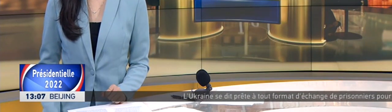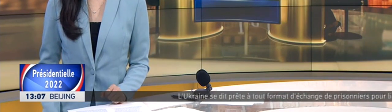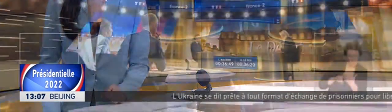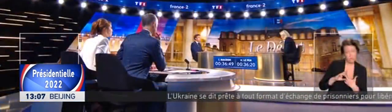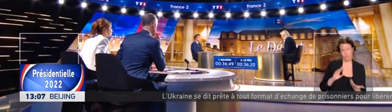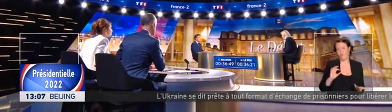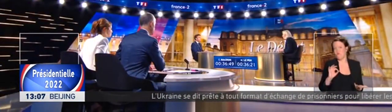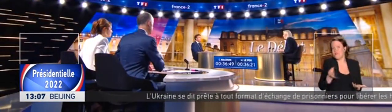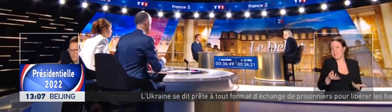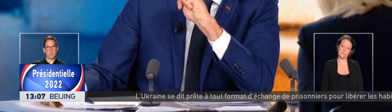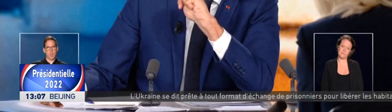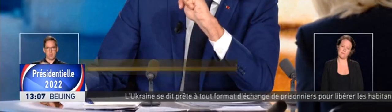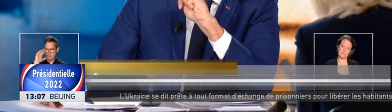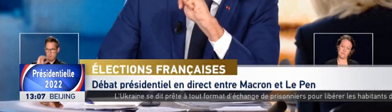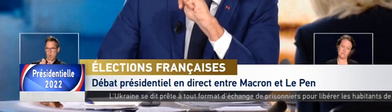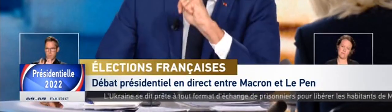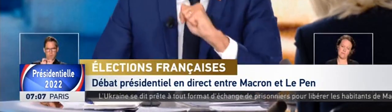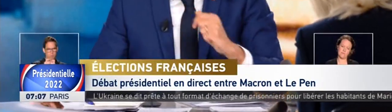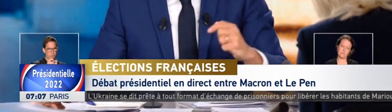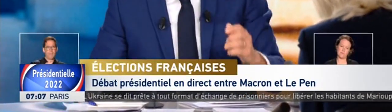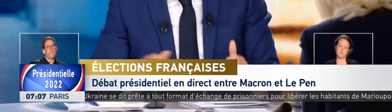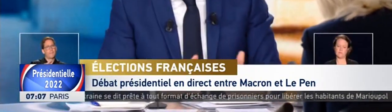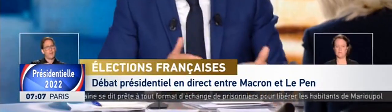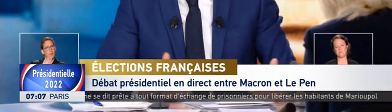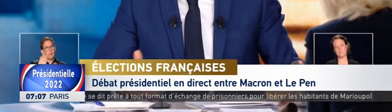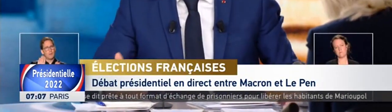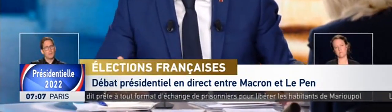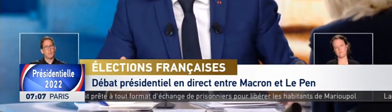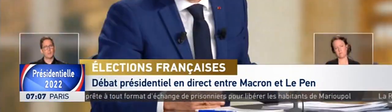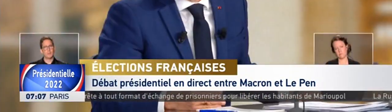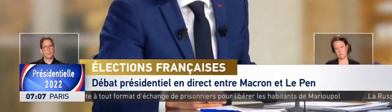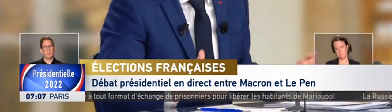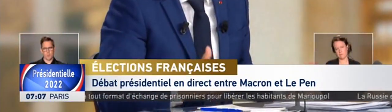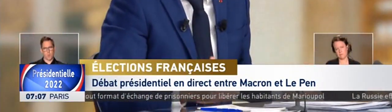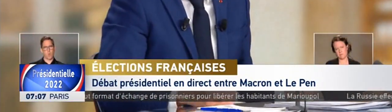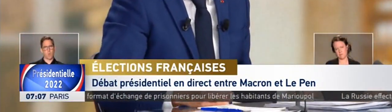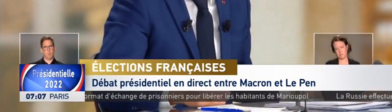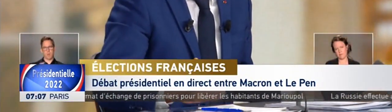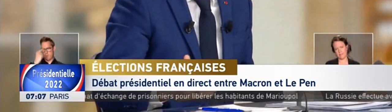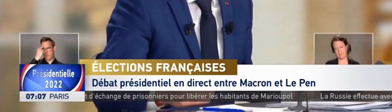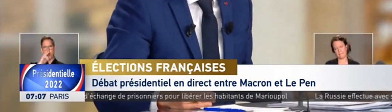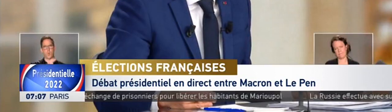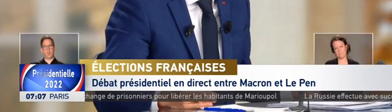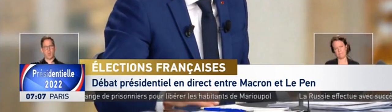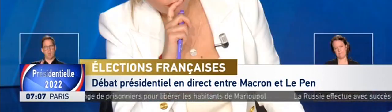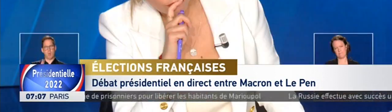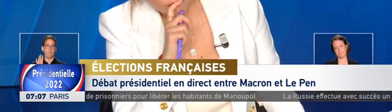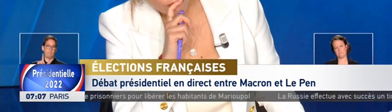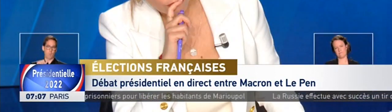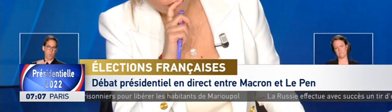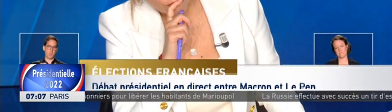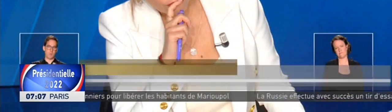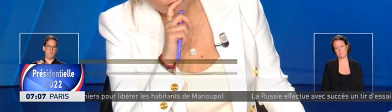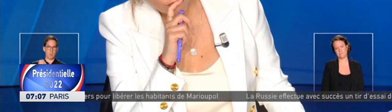près de 3 heures a eu lieu mercredi soir à la télévision. Macron a accusé Marine Le Pen d'être dépendante de Poutine en raison